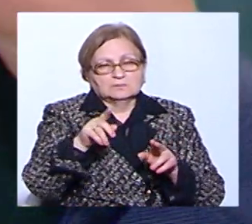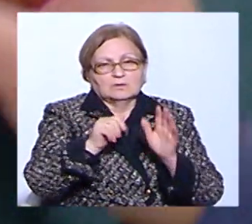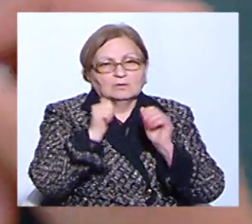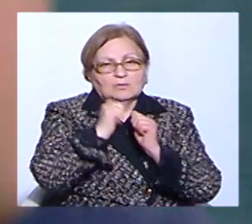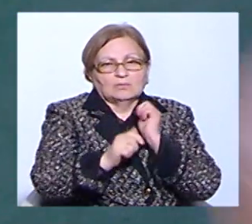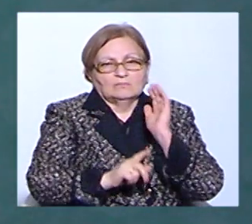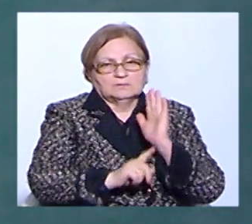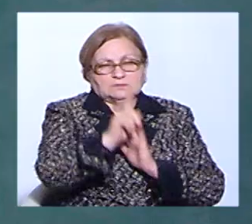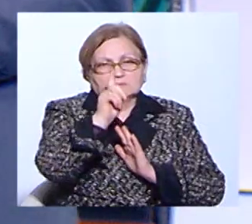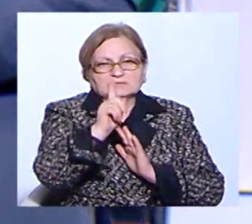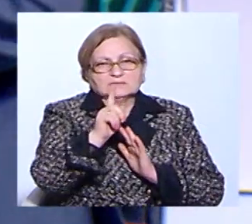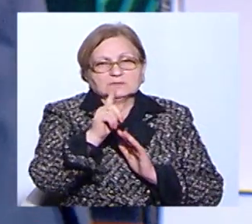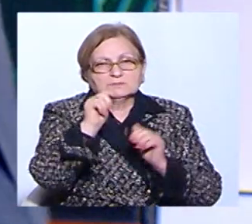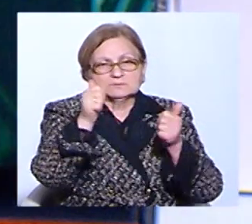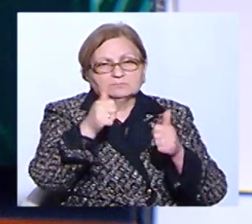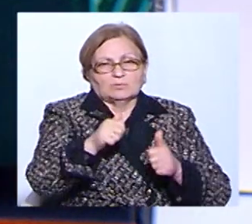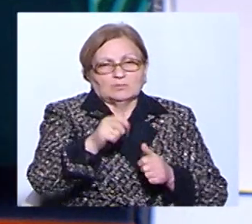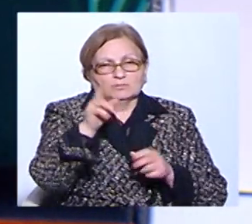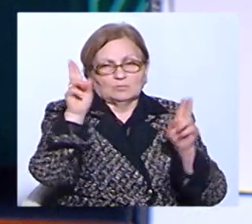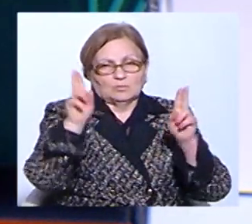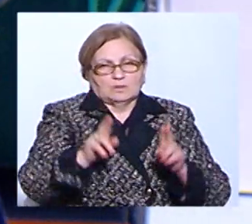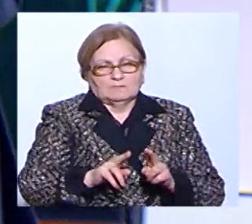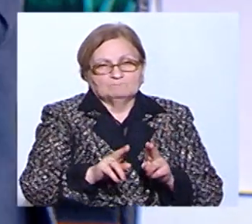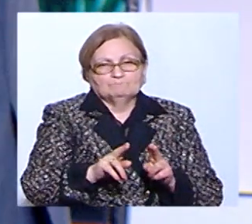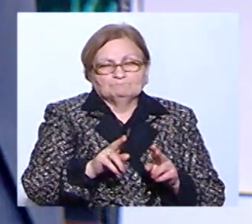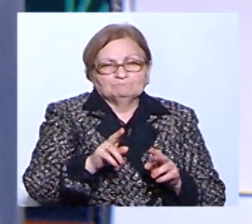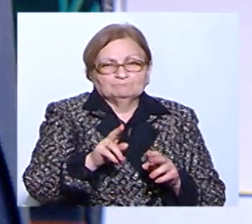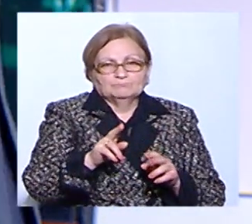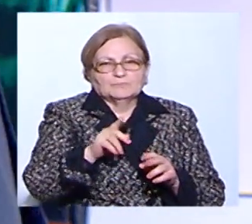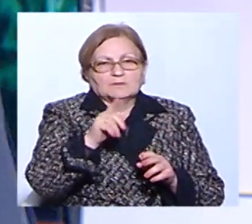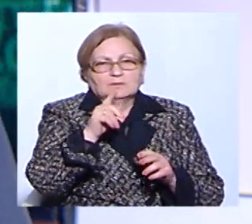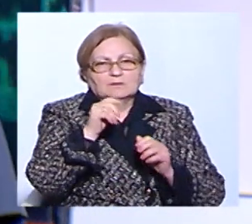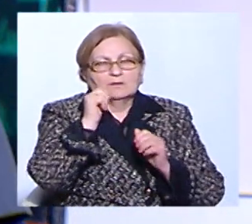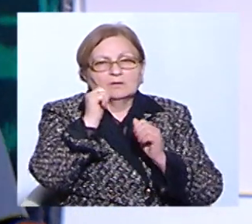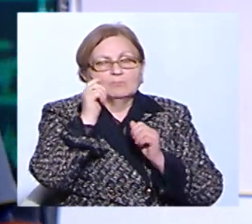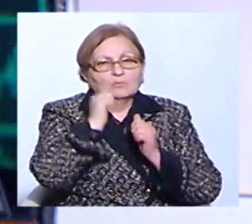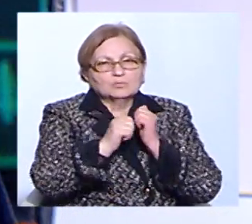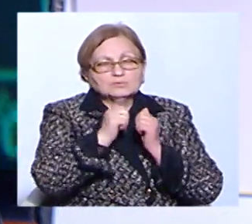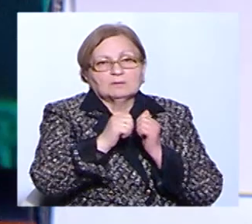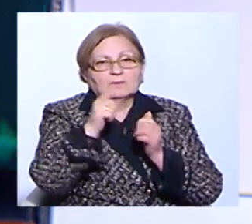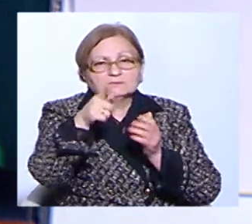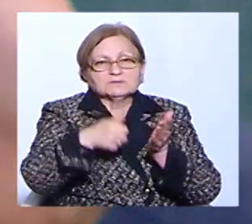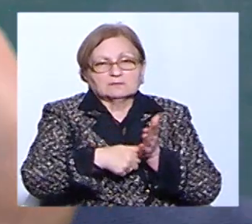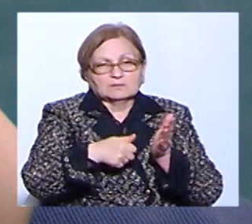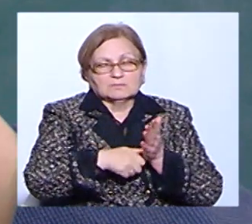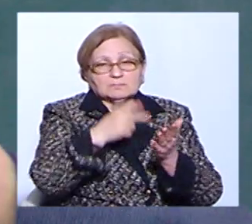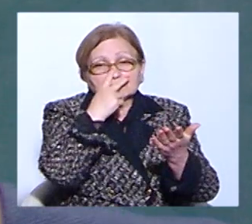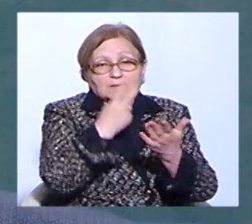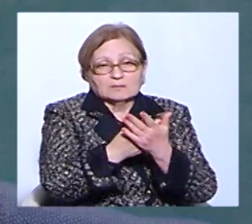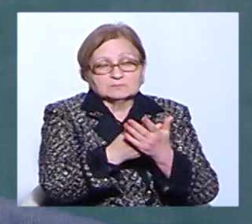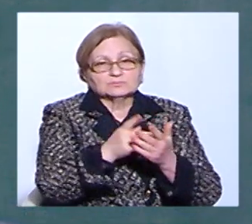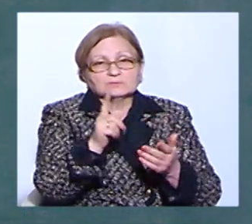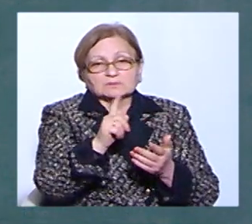დაიწყეთ საწყისი ფორმულიდან. იმიტომ რომ საწყისი ფორმულა გაჩვენოთ, რისი ნახვა გჭირდებათ. აი საწყისი ფორმულაში უკვე